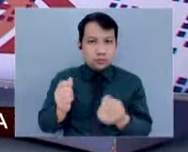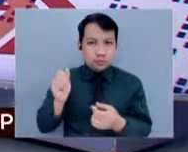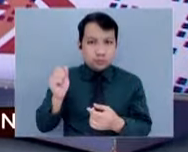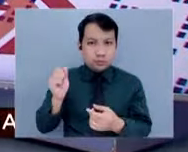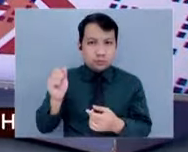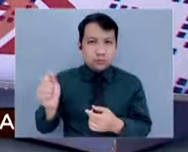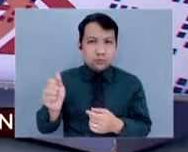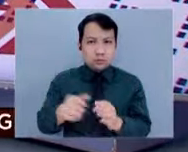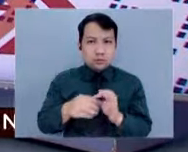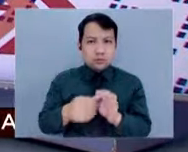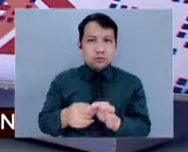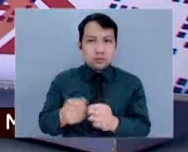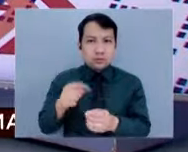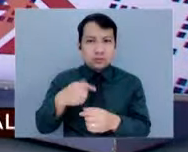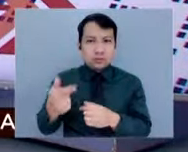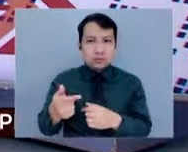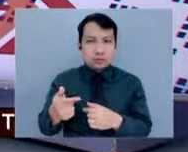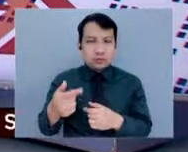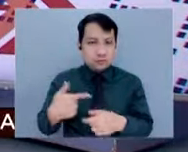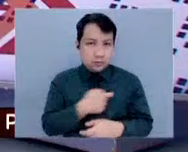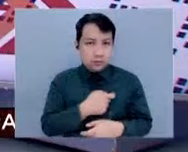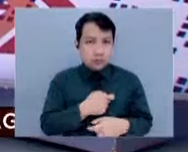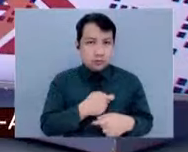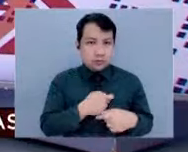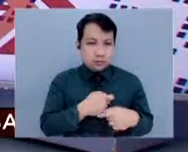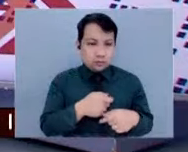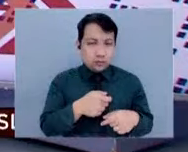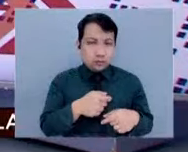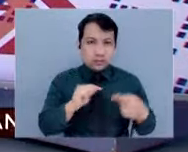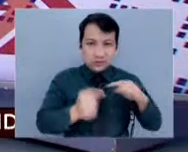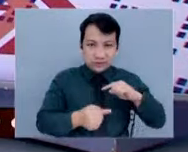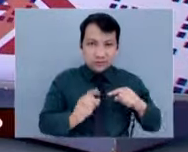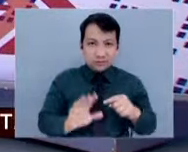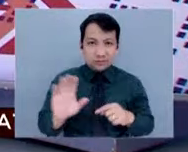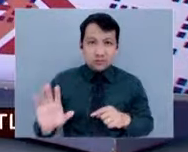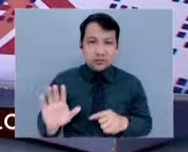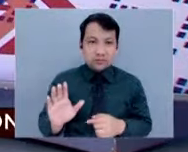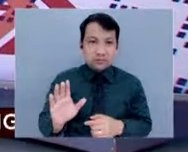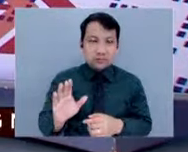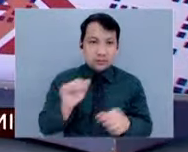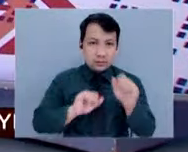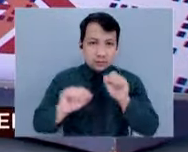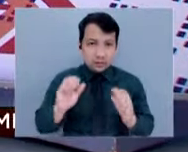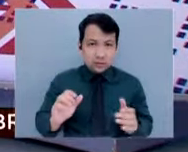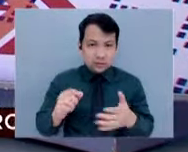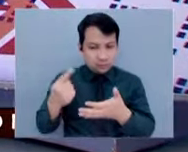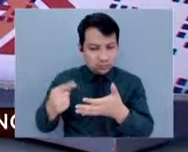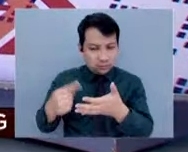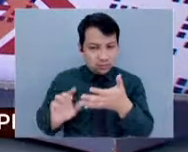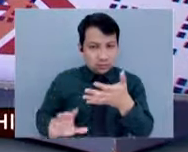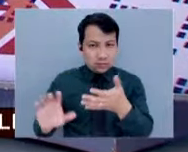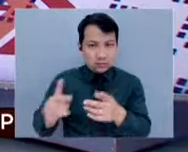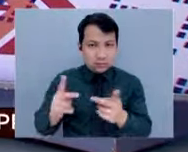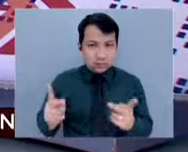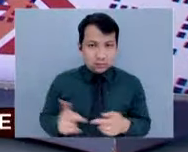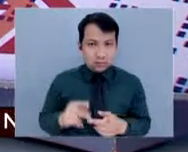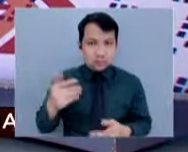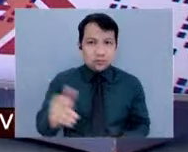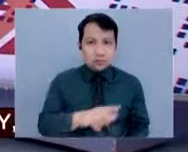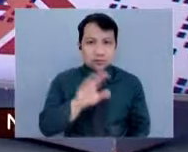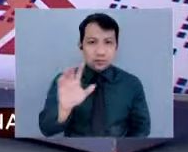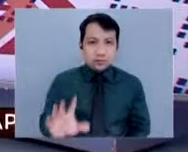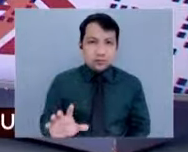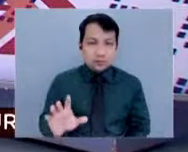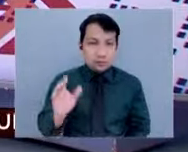pangmamaneobrang yan, ikinasugat ng ilang scientists at tauhan ng BFAR na mag-i-inspeksyon lang sana sa lugar. Nasa frontline na balitang yan si